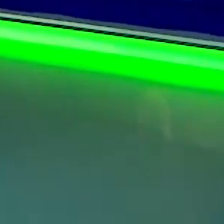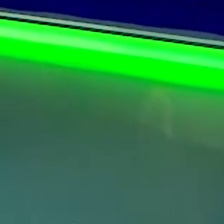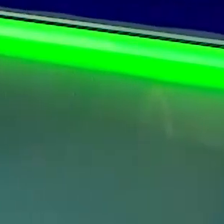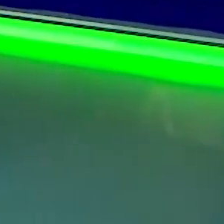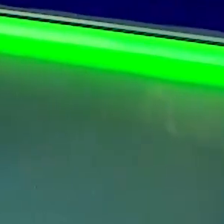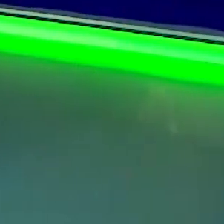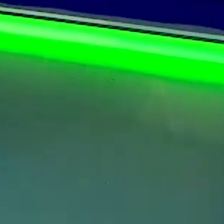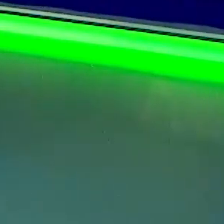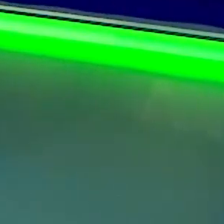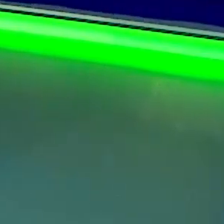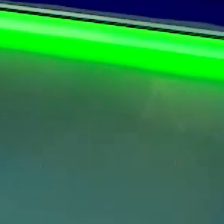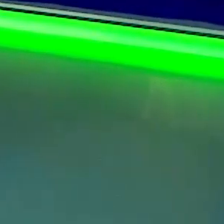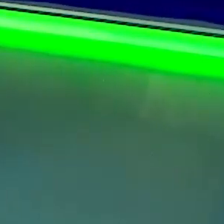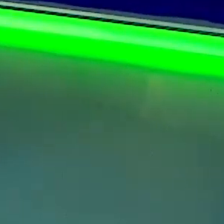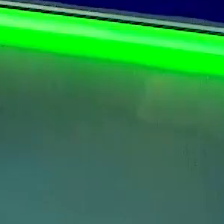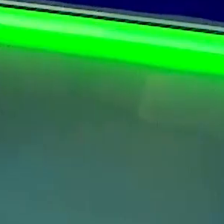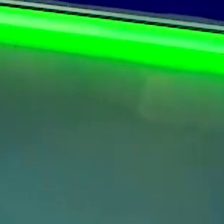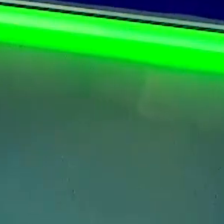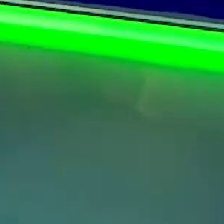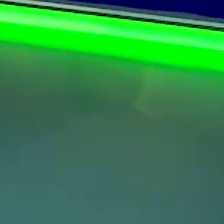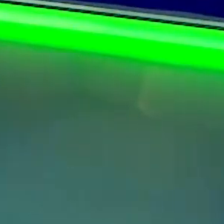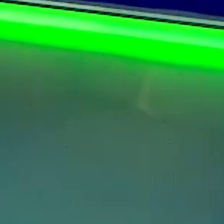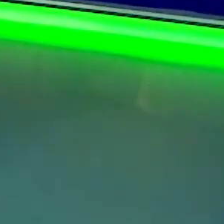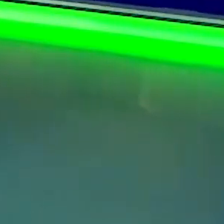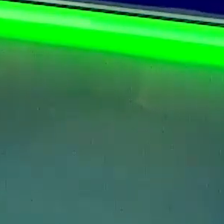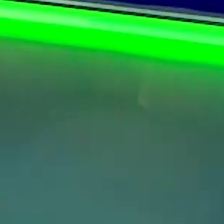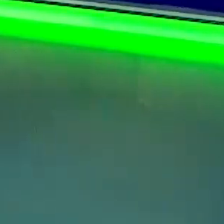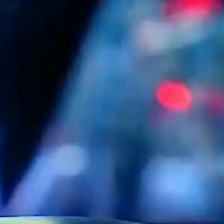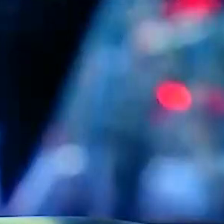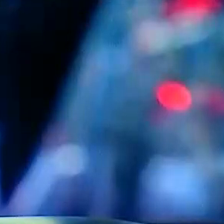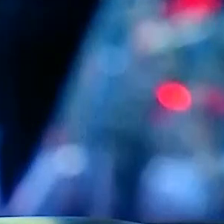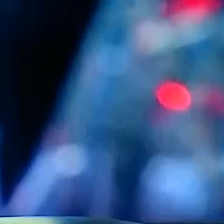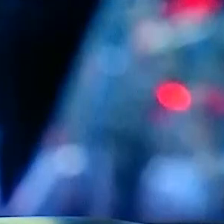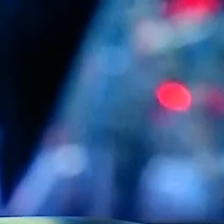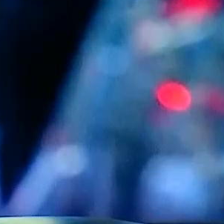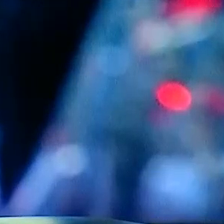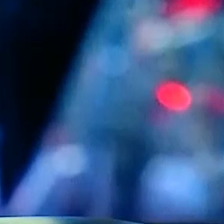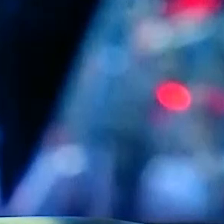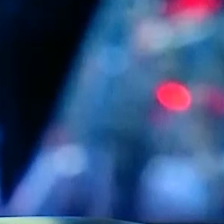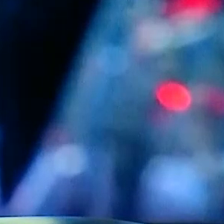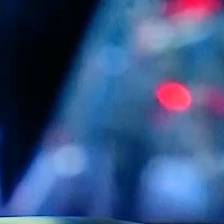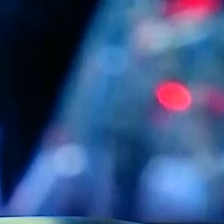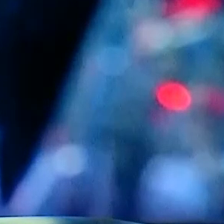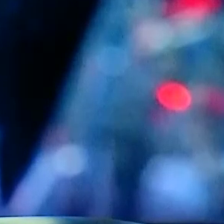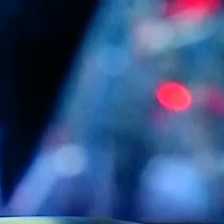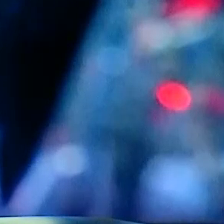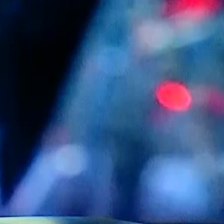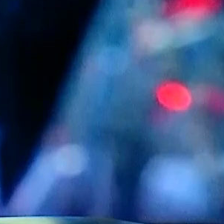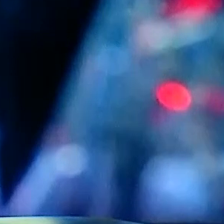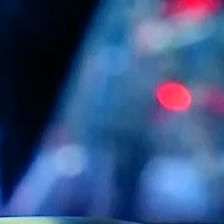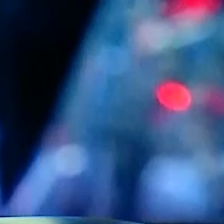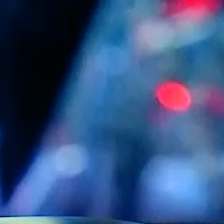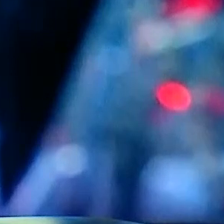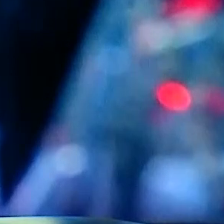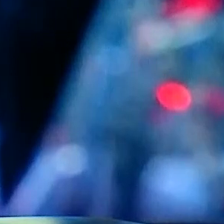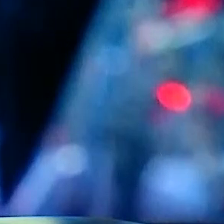и автоконструкторы. Ранее заявки на легализацию иномарок, ввезенных в Казахстан до 1 сентября 2022 года, принимали